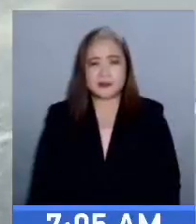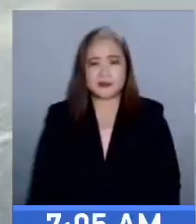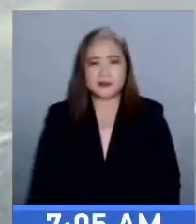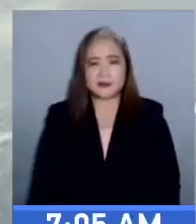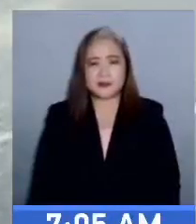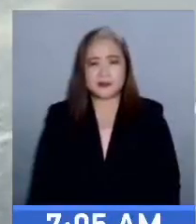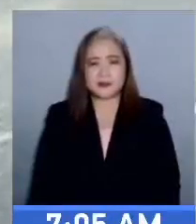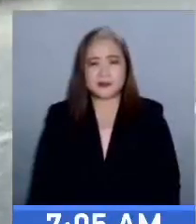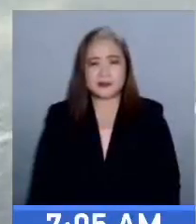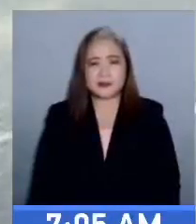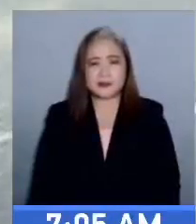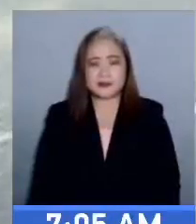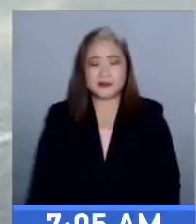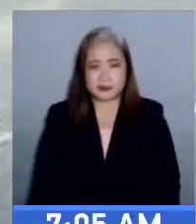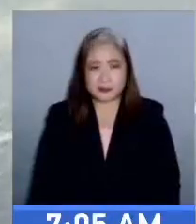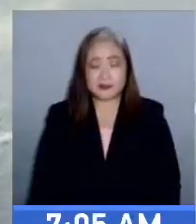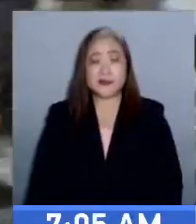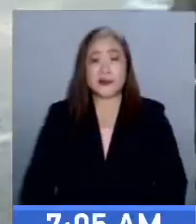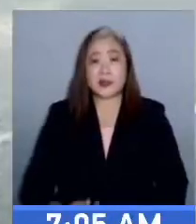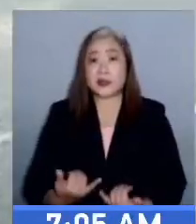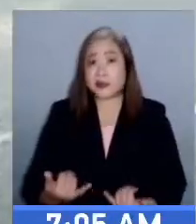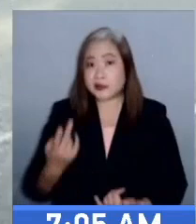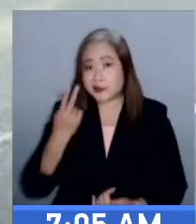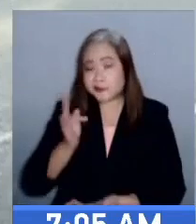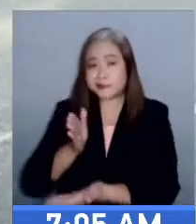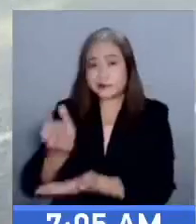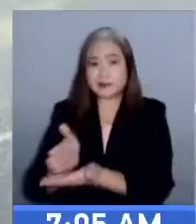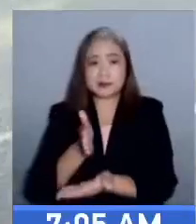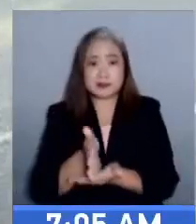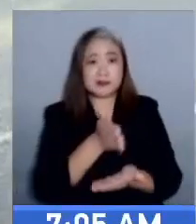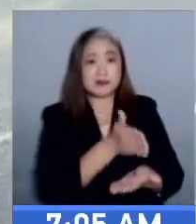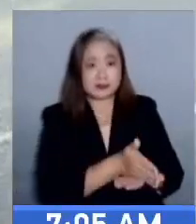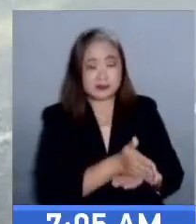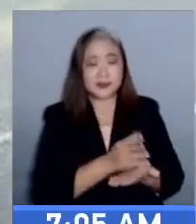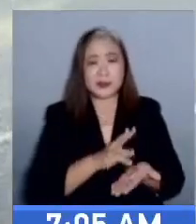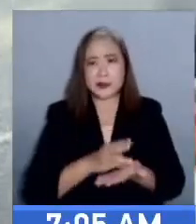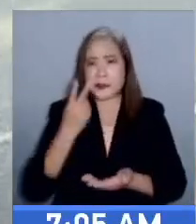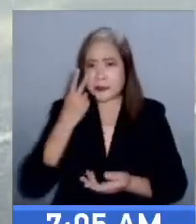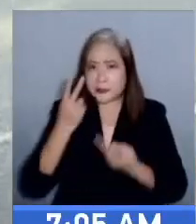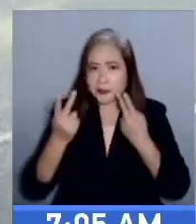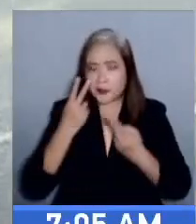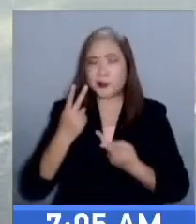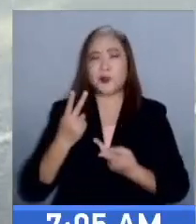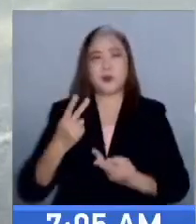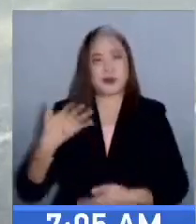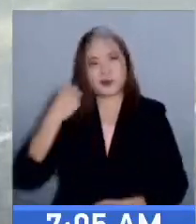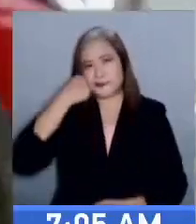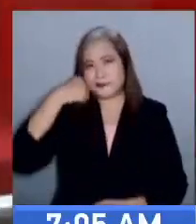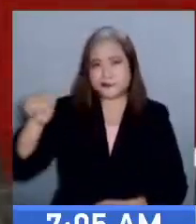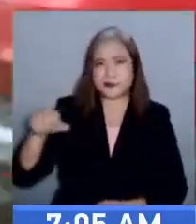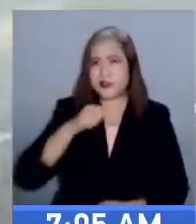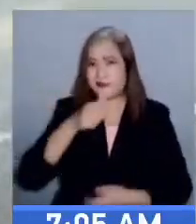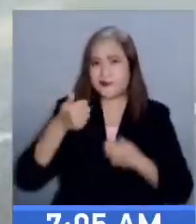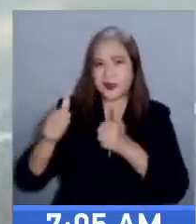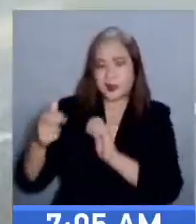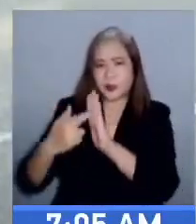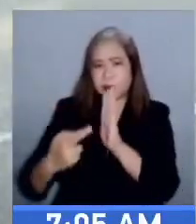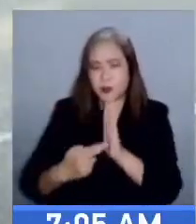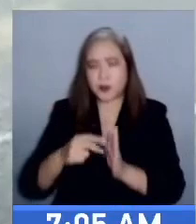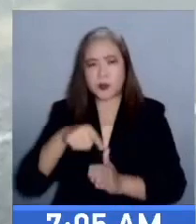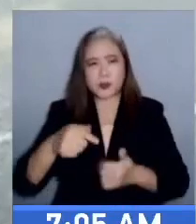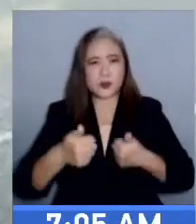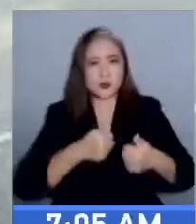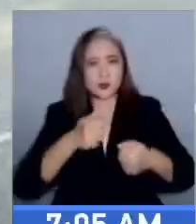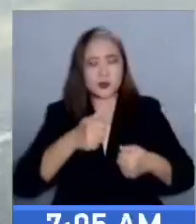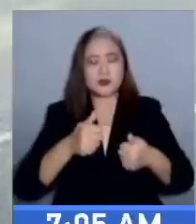Igan, sa ating paglilibot kanina dito sa lungsod ay marami na rin tayong nakita mga paglabag ng mga kandidato sa pagkakabit ng kanilang mga campaign posters at tarpaulin